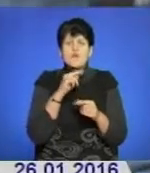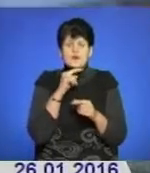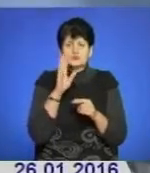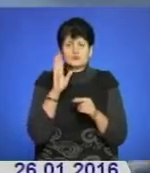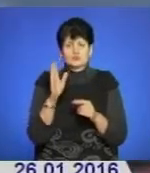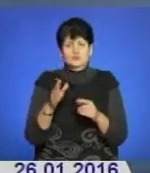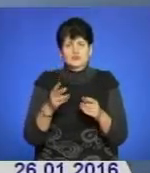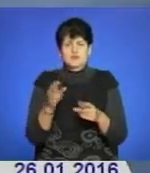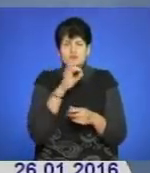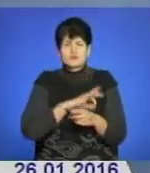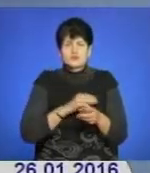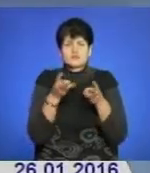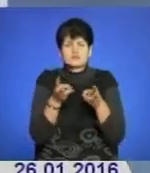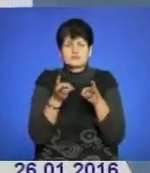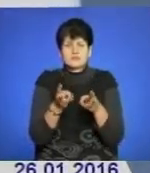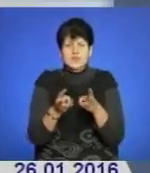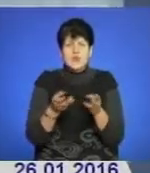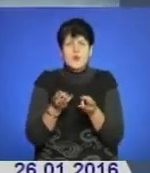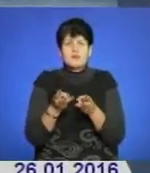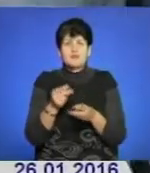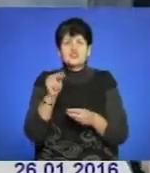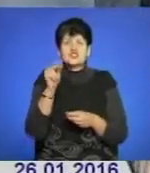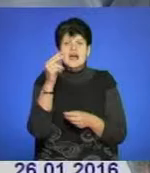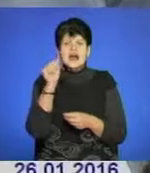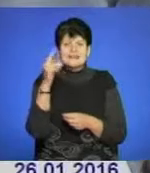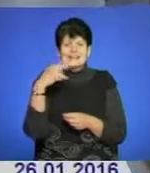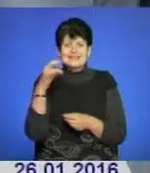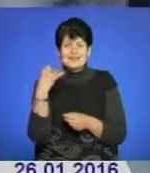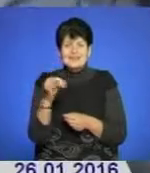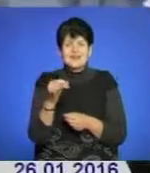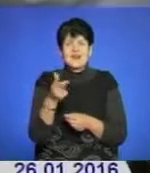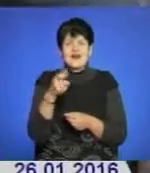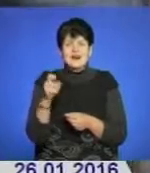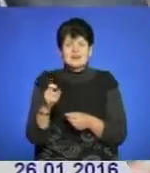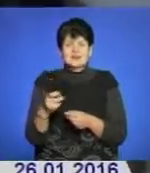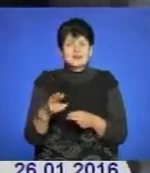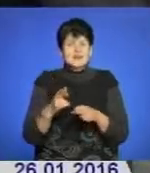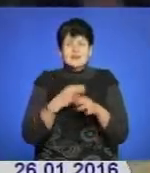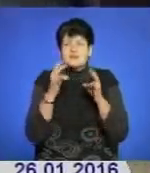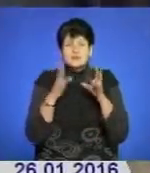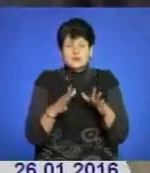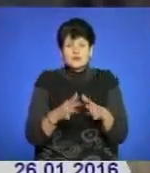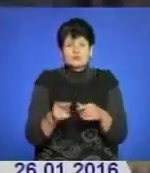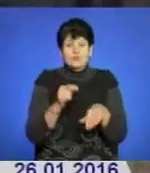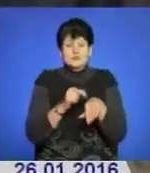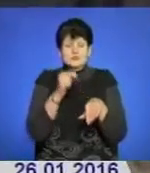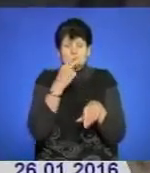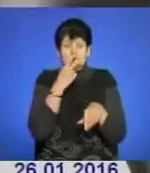та пічним опаленням. Адже чадний газ небезпечний, оскільки він безбарний і без запаху. Тому помітити його витік край